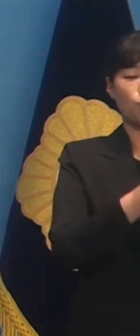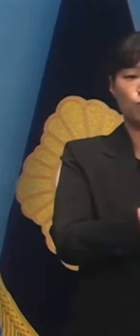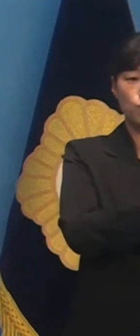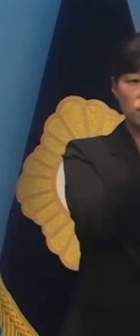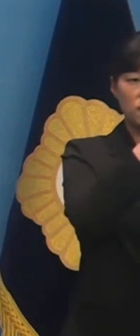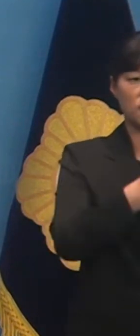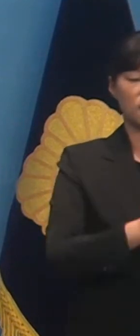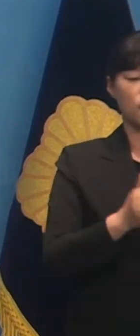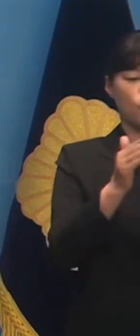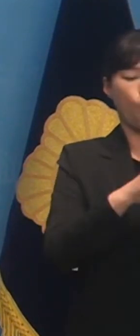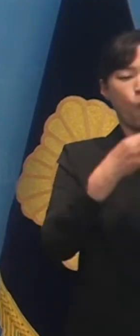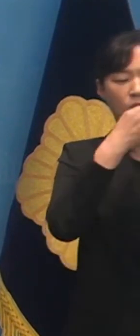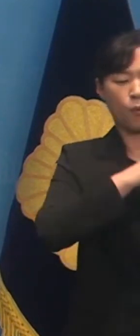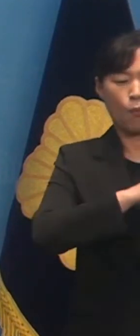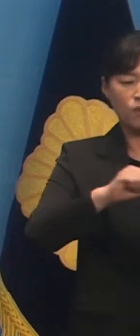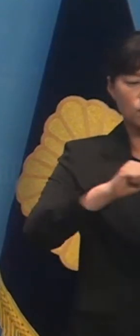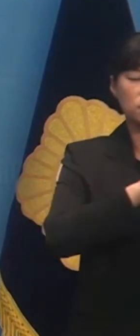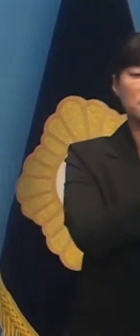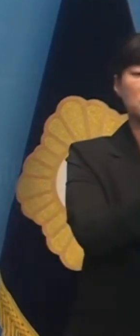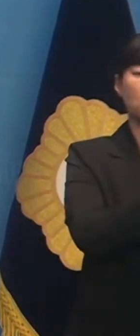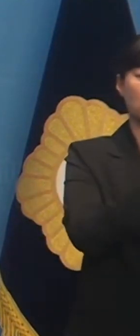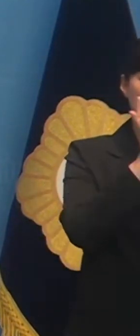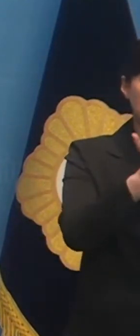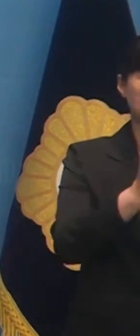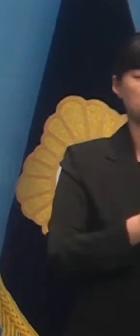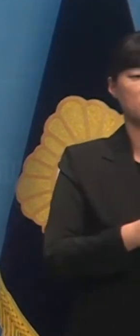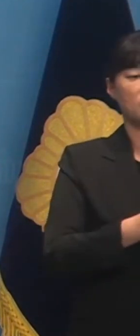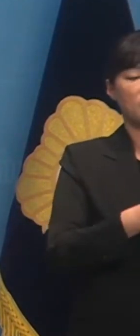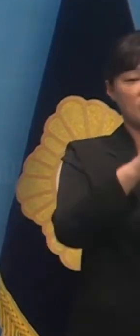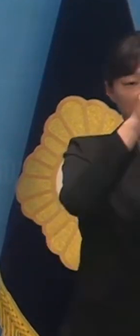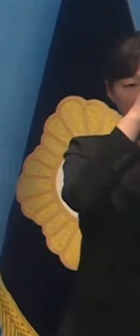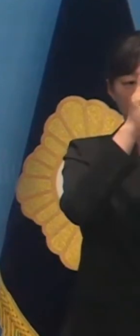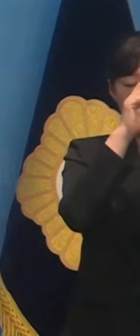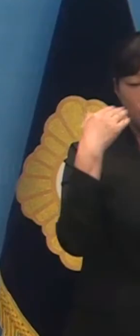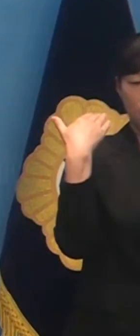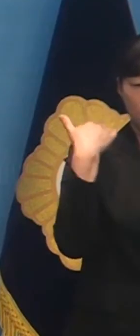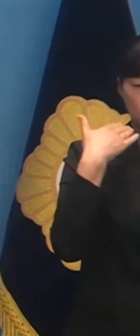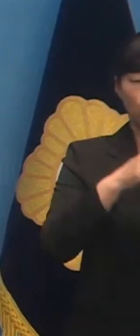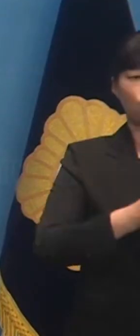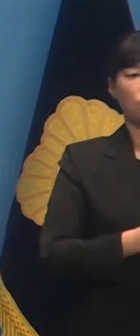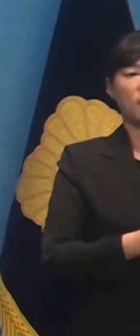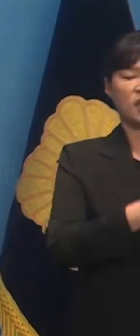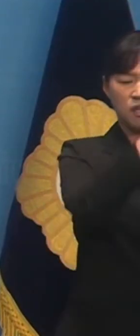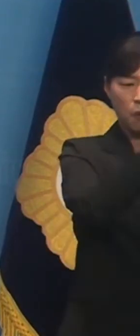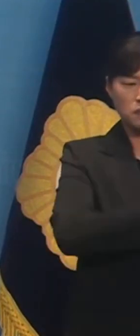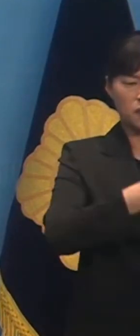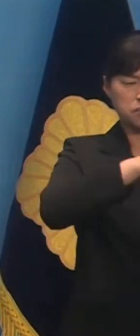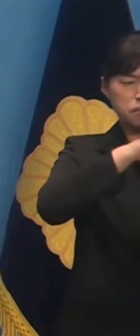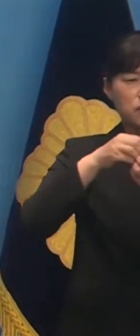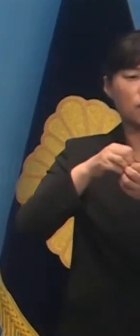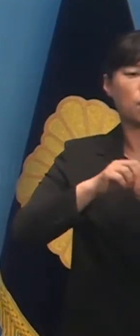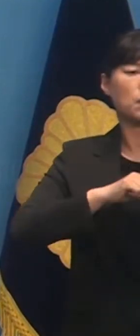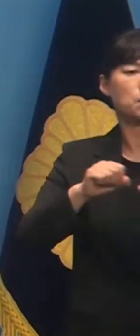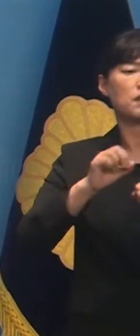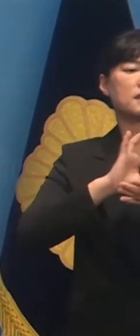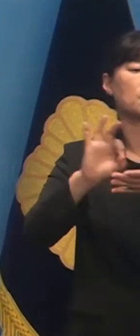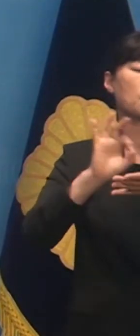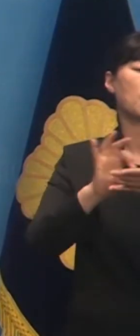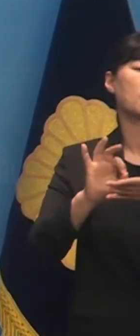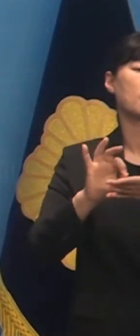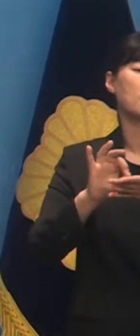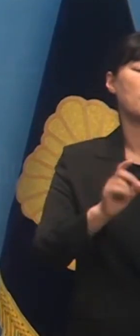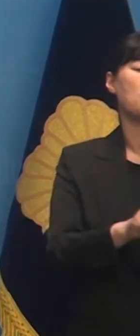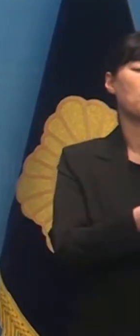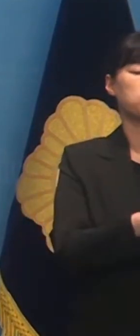서울시의 공익활동 지원금도 리박스쿨의 극우 역사 왜곡 활동에 쓰였다는